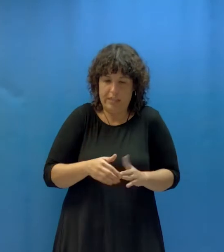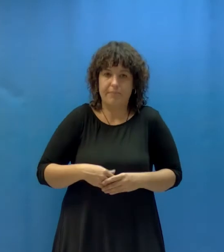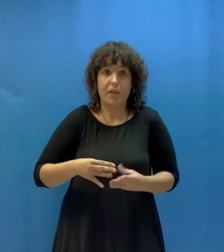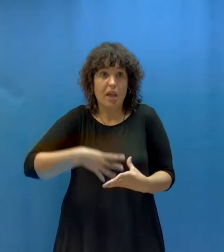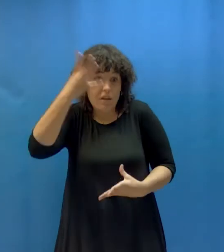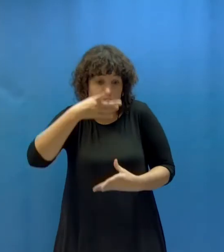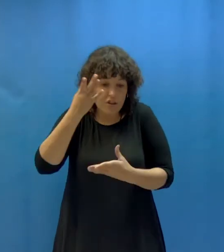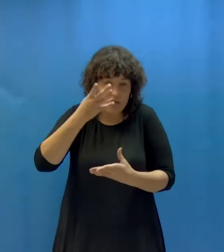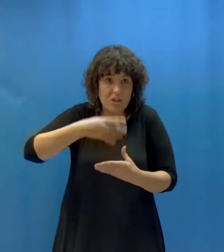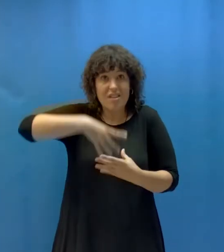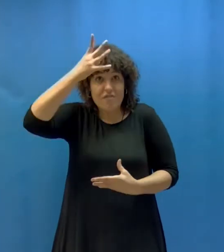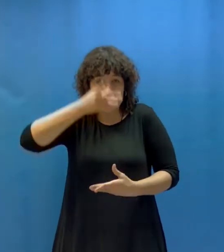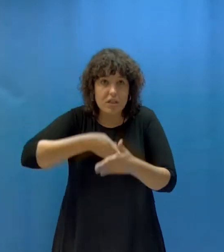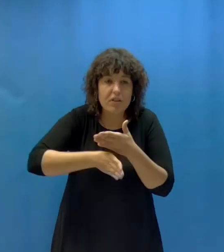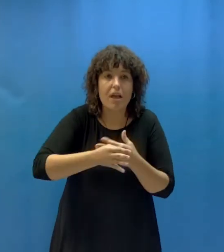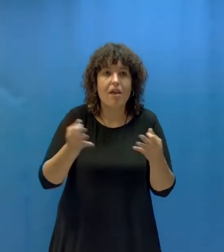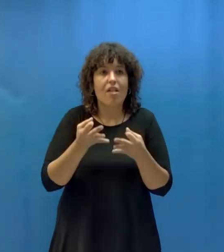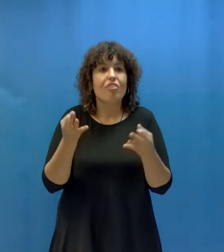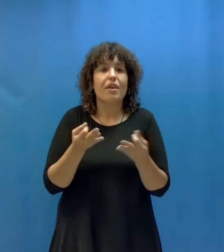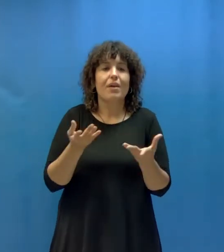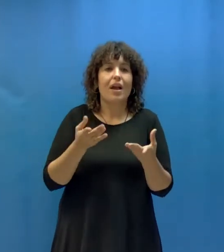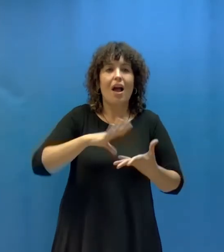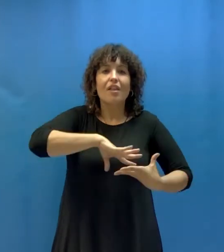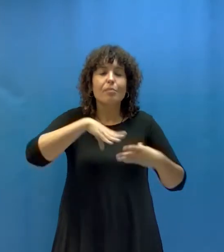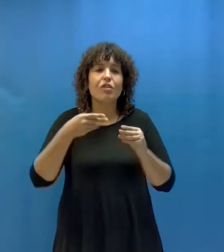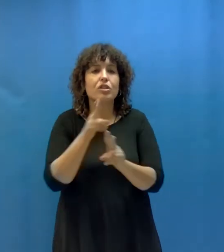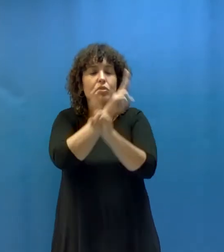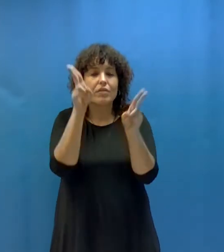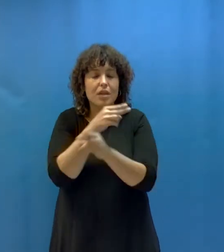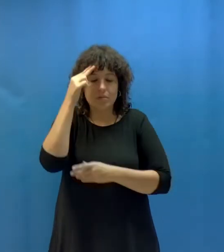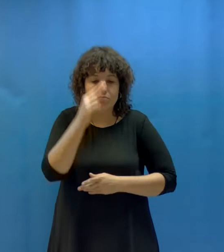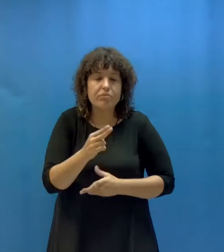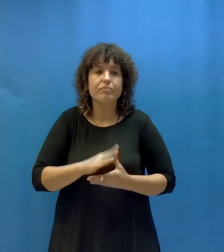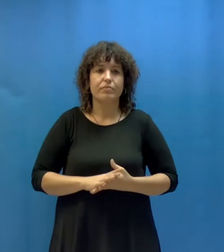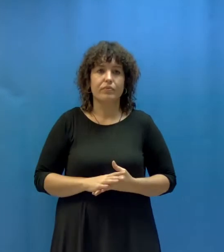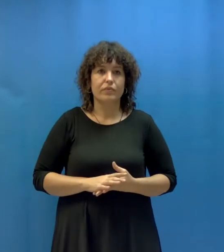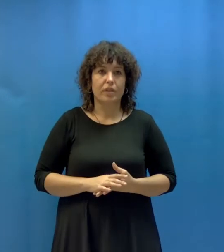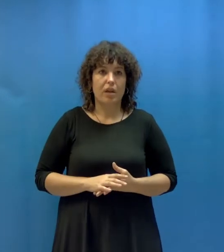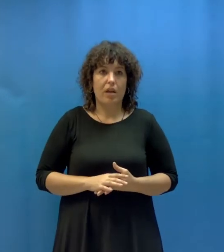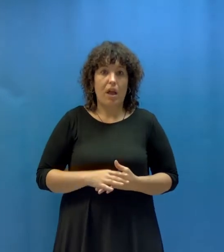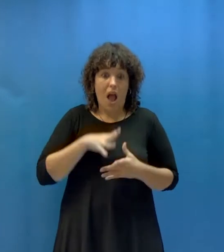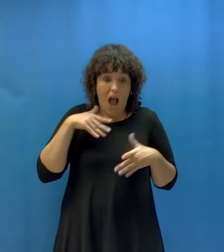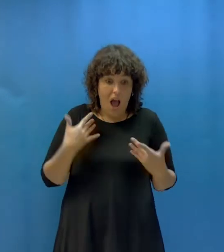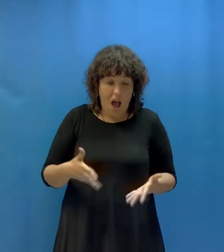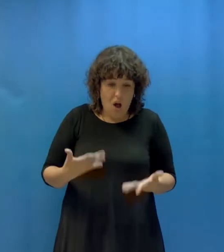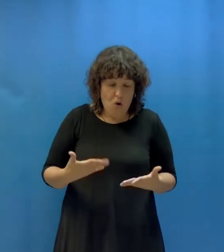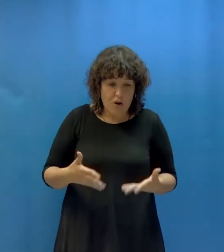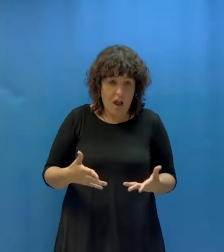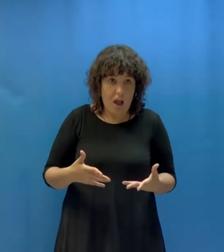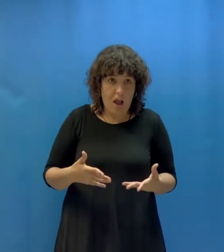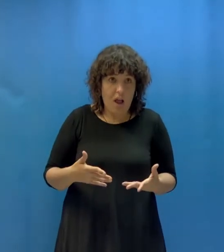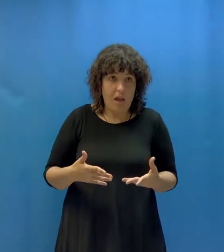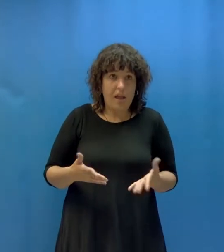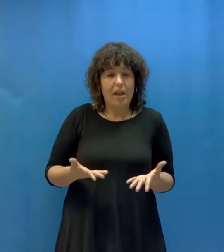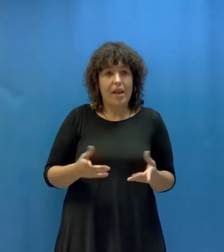ha de respectar l'Ordenança Municipal d'Accessibilitat Universal. Recordem que encara està constituint-se el Consell Consultiu